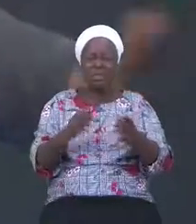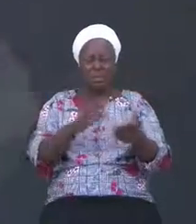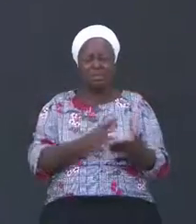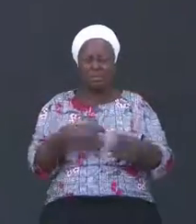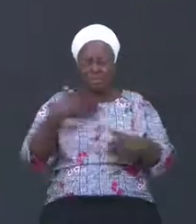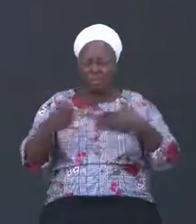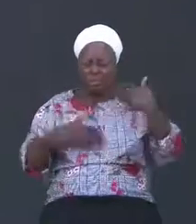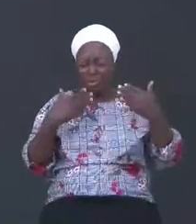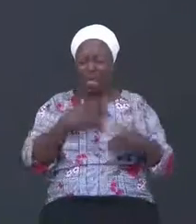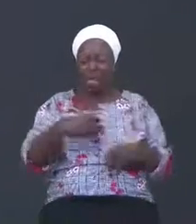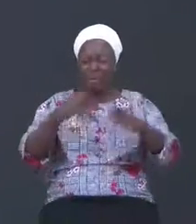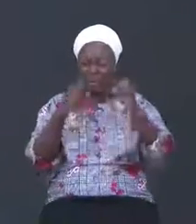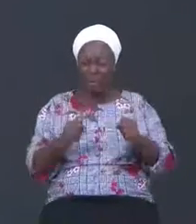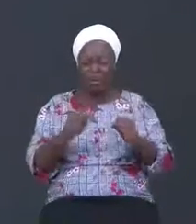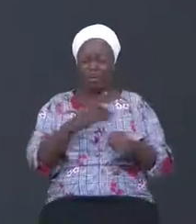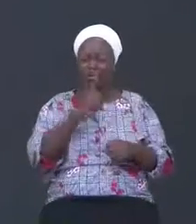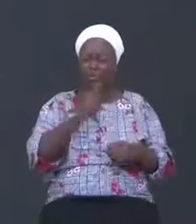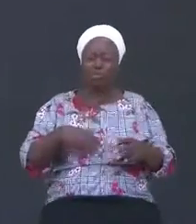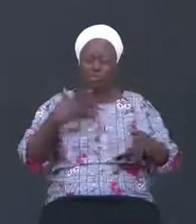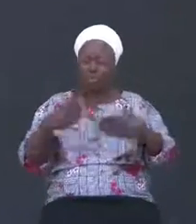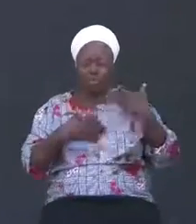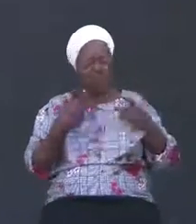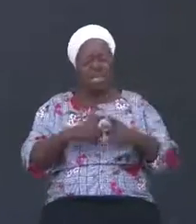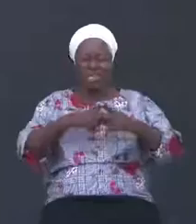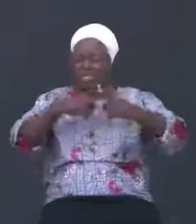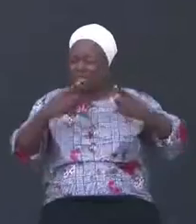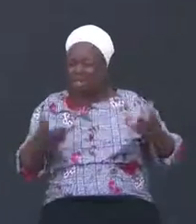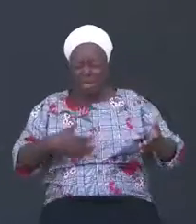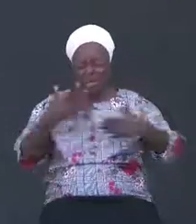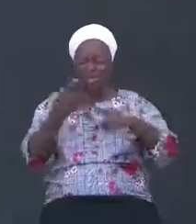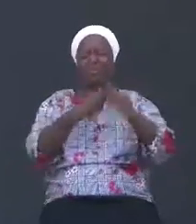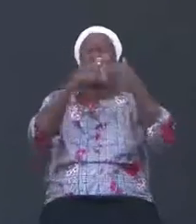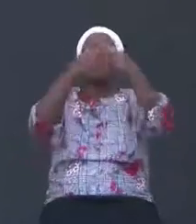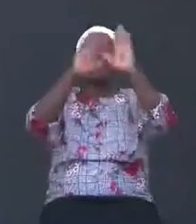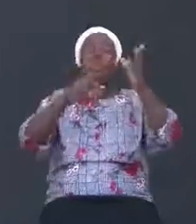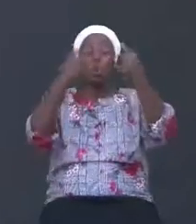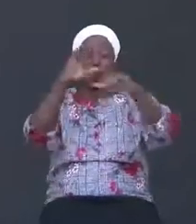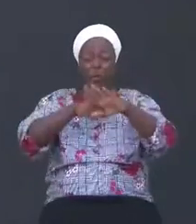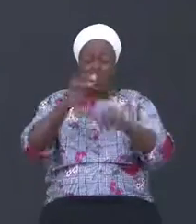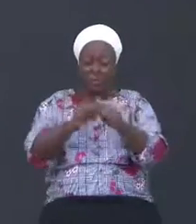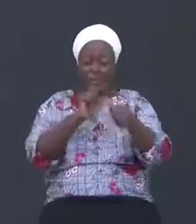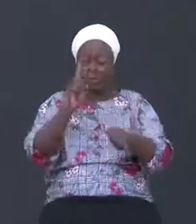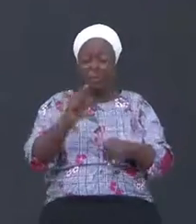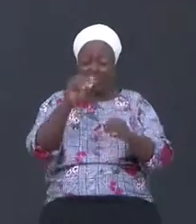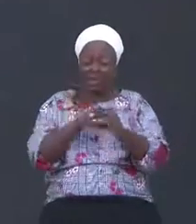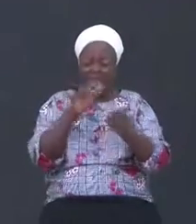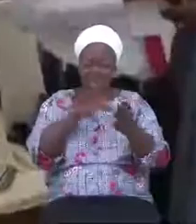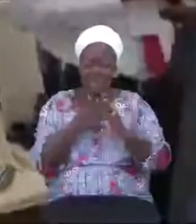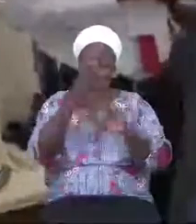joie extraordinaire, la vraie joie, l'excitation du ciel viennent sur chacun au nom